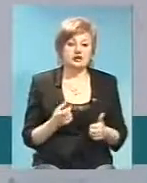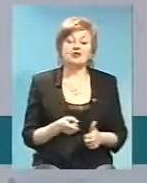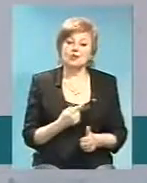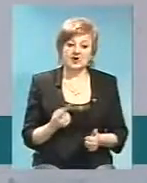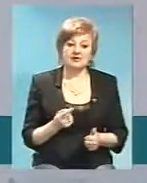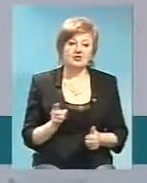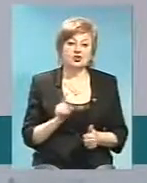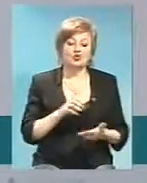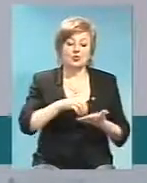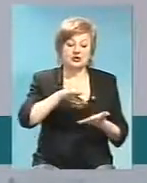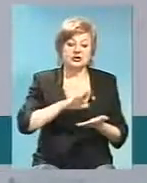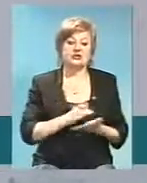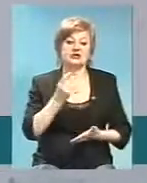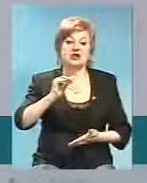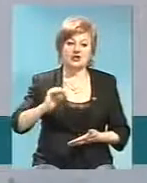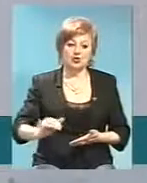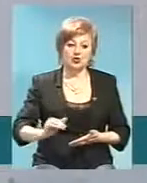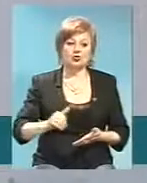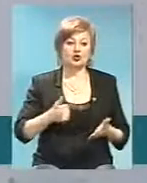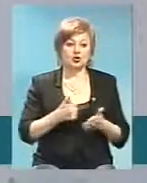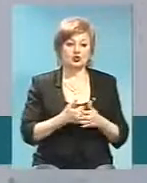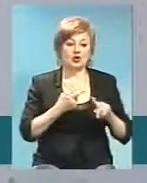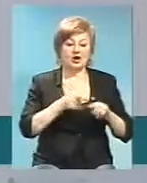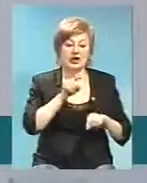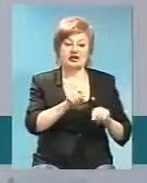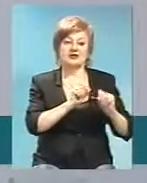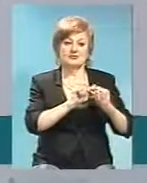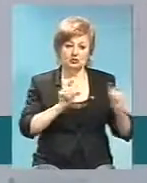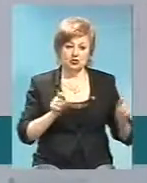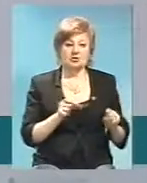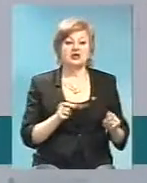того, щоб зарахувати учня відповідно до норми цього закону,